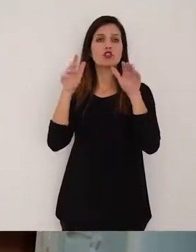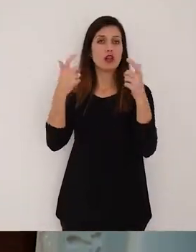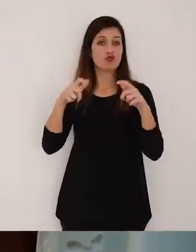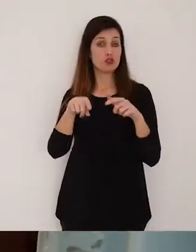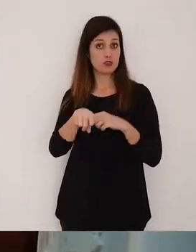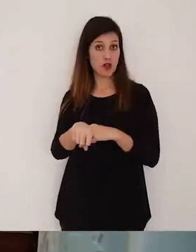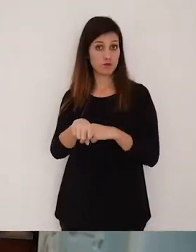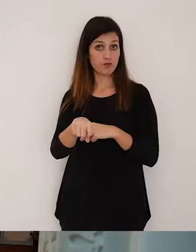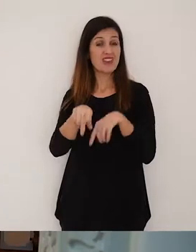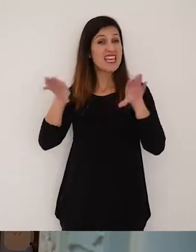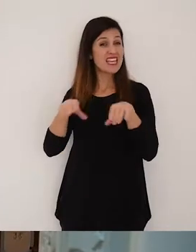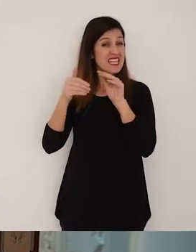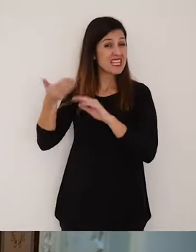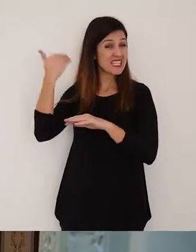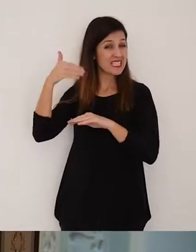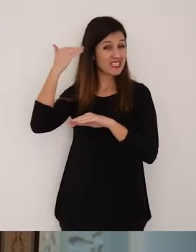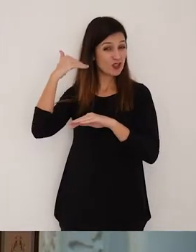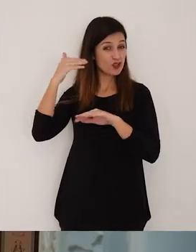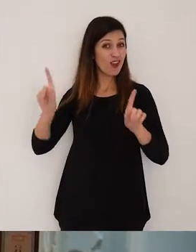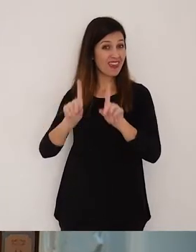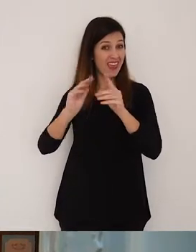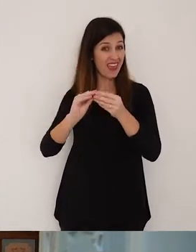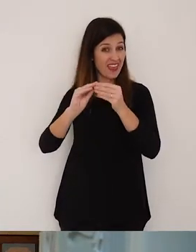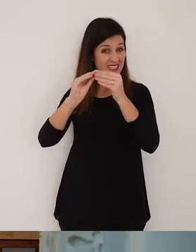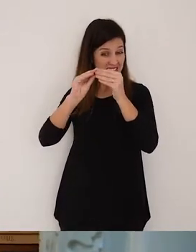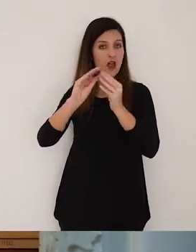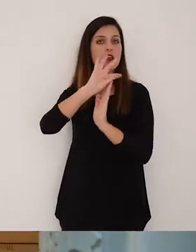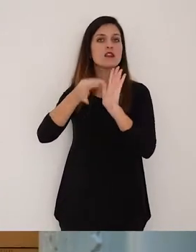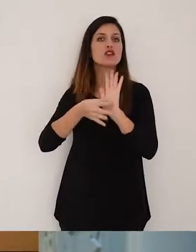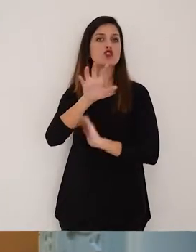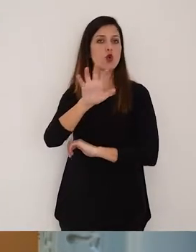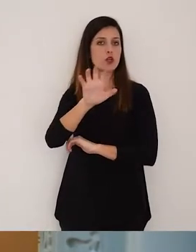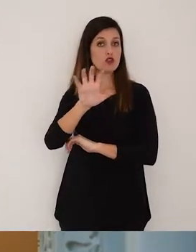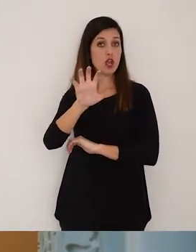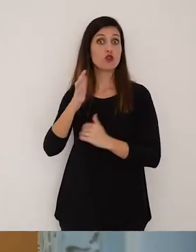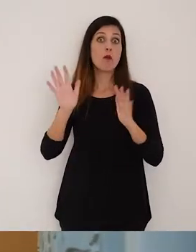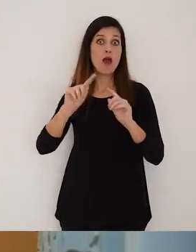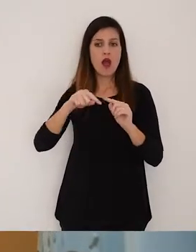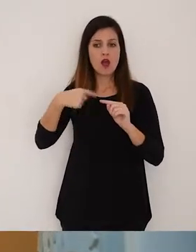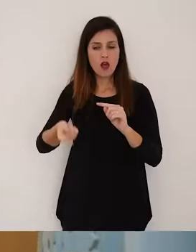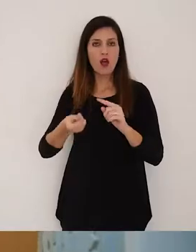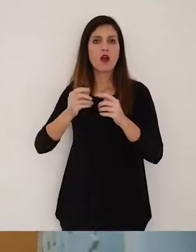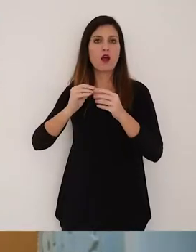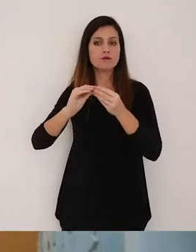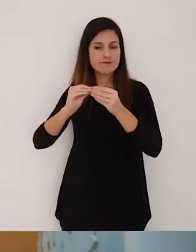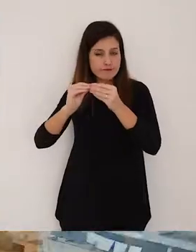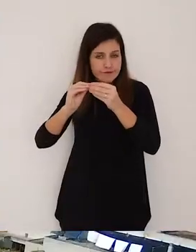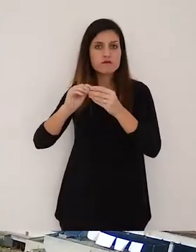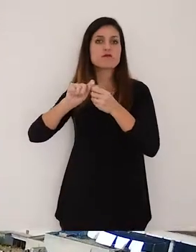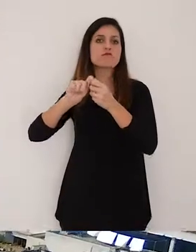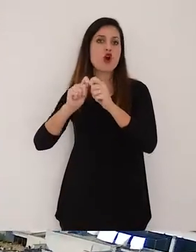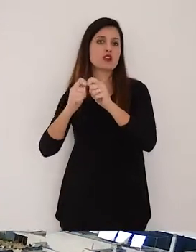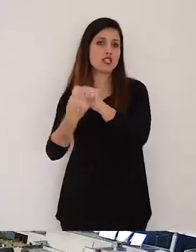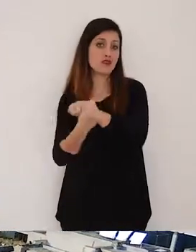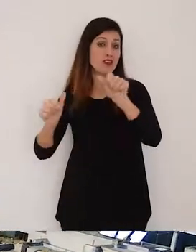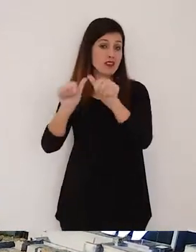La struttura originaria, risalente come tradizione storica al Cinquecento, ha subito nel corso dei secoli importanti modifiche